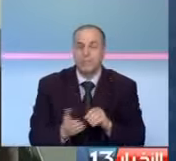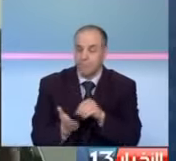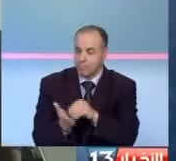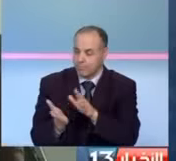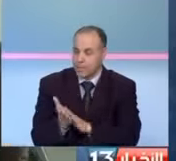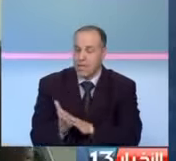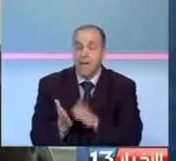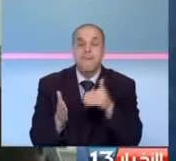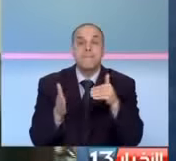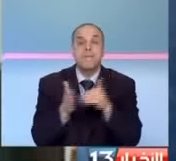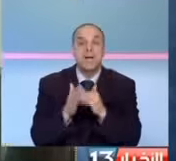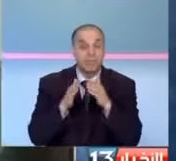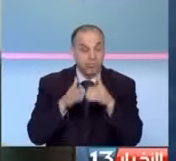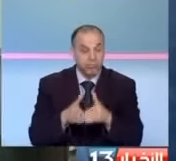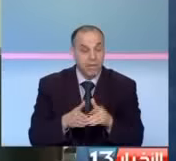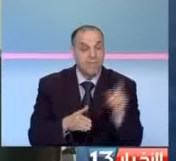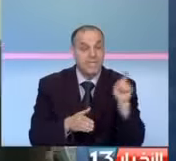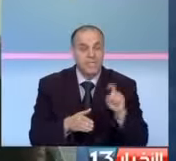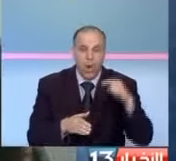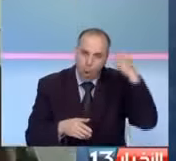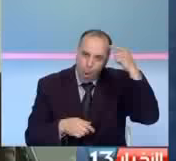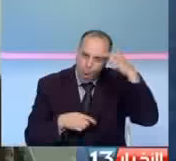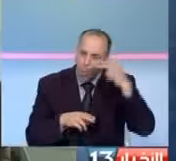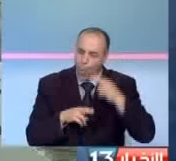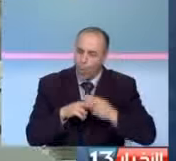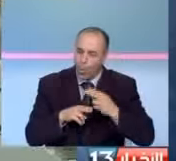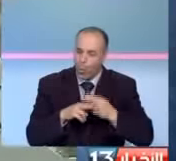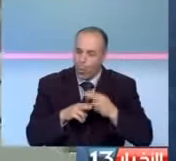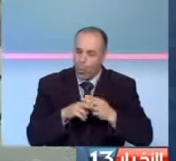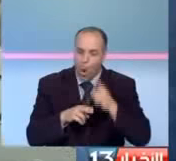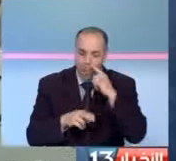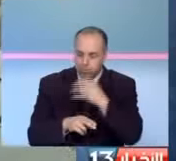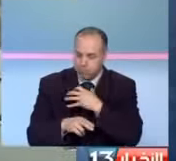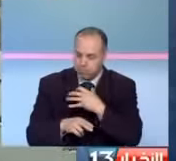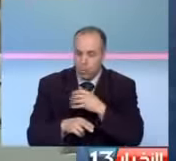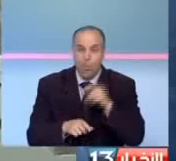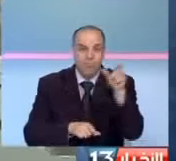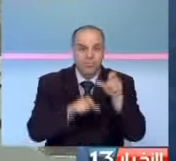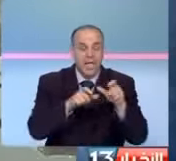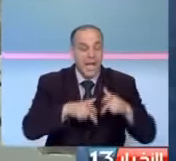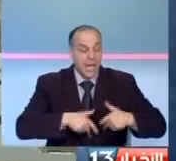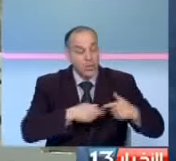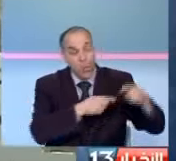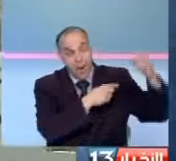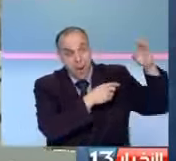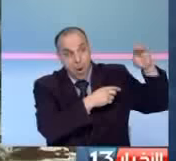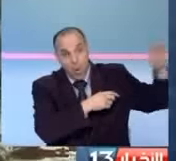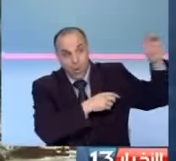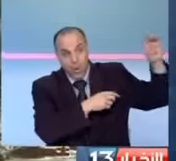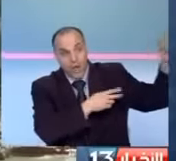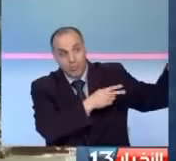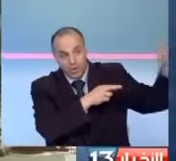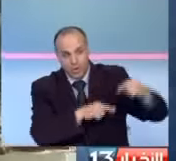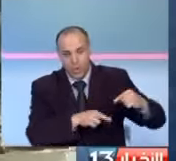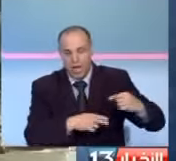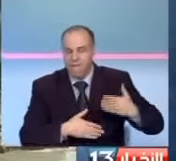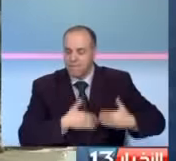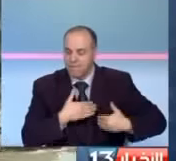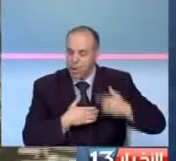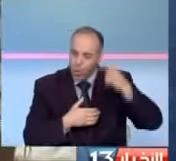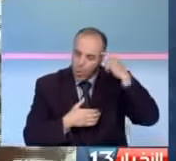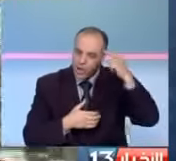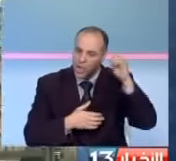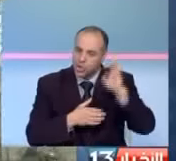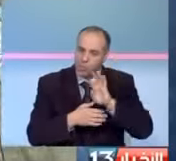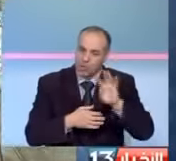الميناء التجاري بجرجيس حلم السنين للمستثمرين ولابناء تونس المقيمين بالخارج اصلي